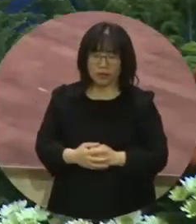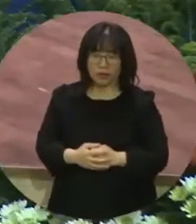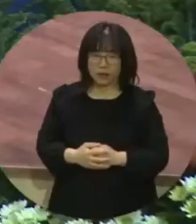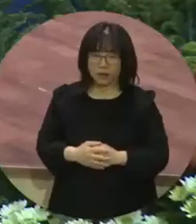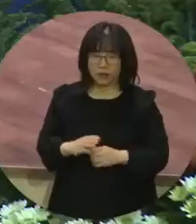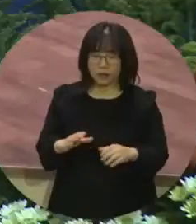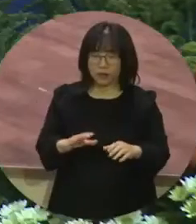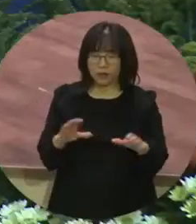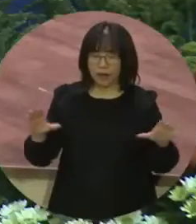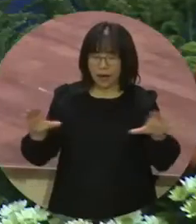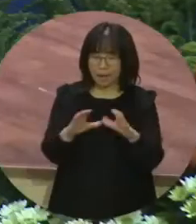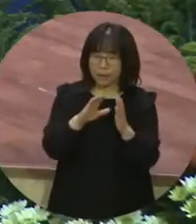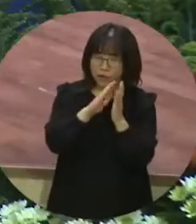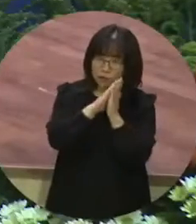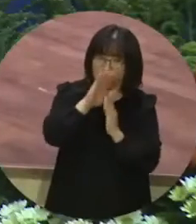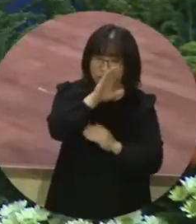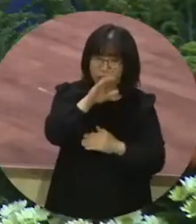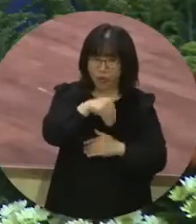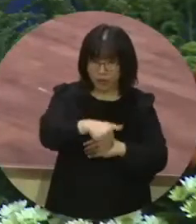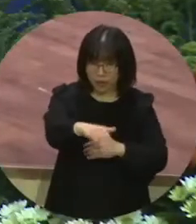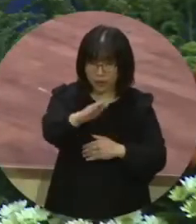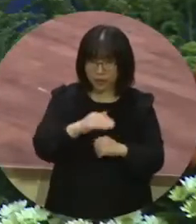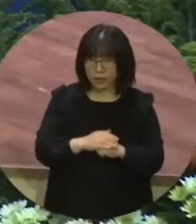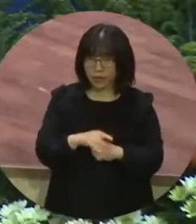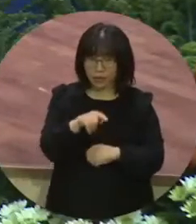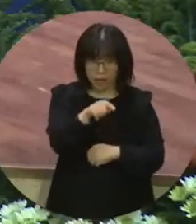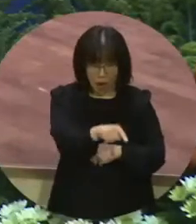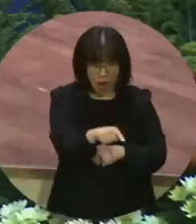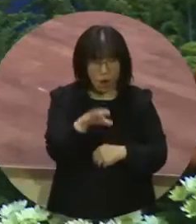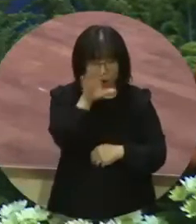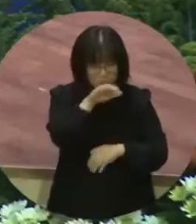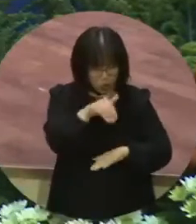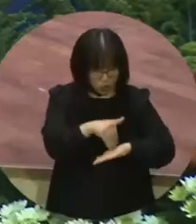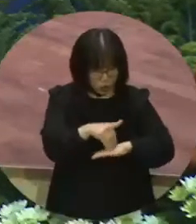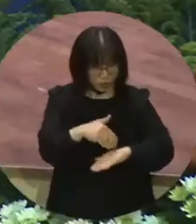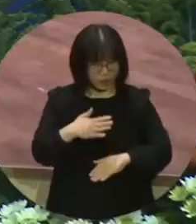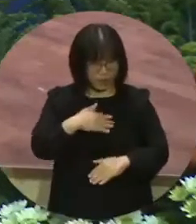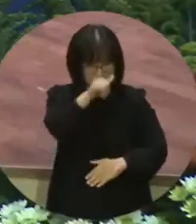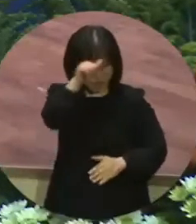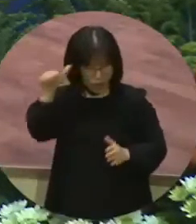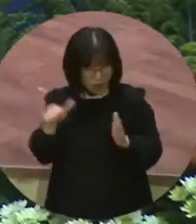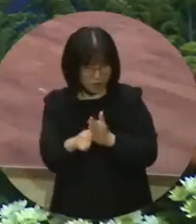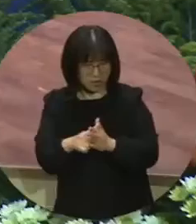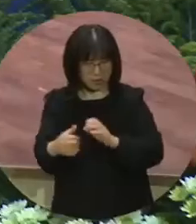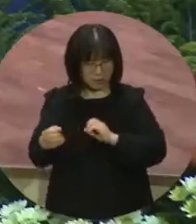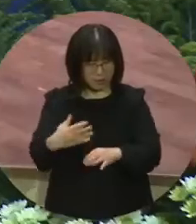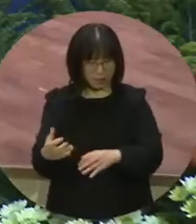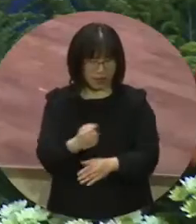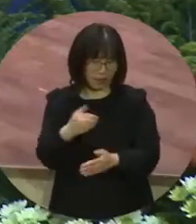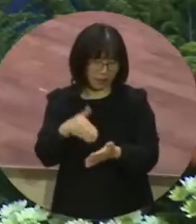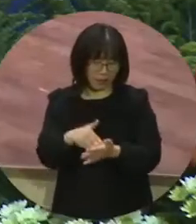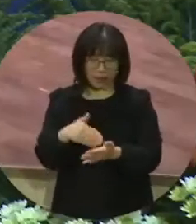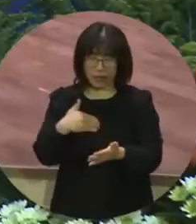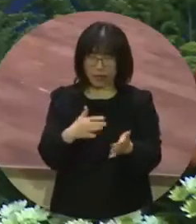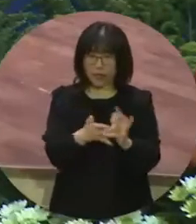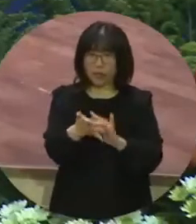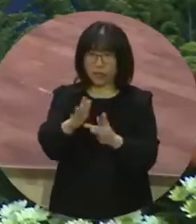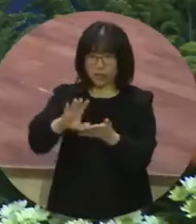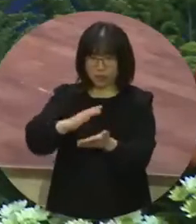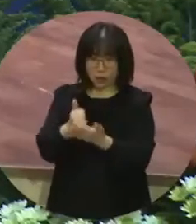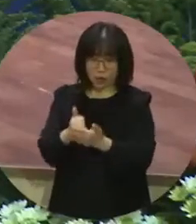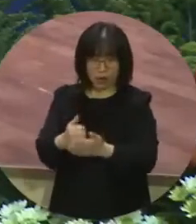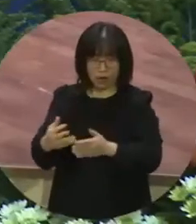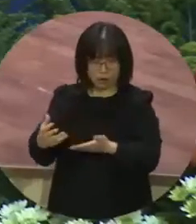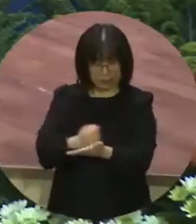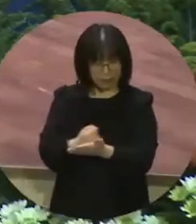훈련 받게 되는데 제가 말씀드렸습니다. 내가 훈련 통해서 인생 답을 찾았다. 예수가 그리스도 모든 대피라 답찬 그날부터